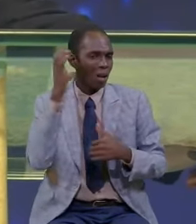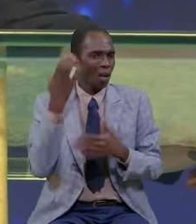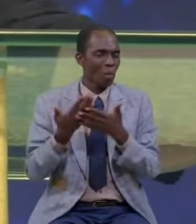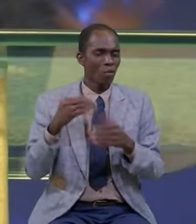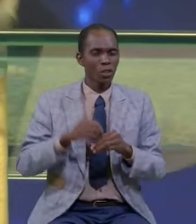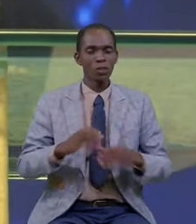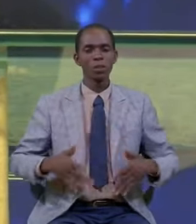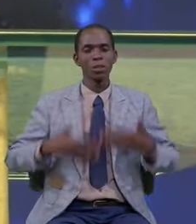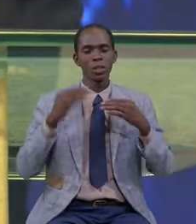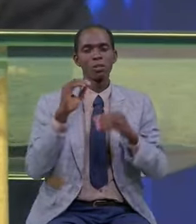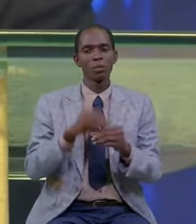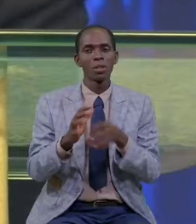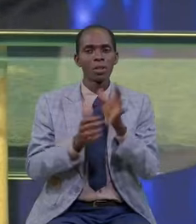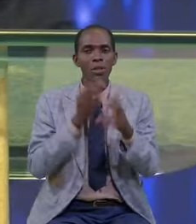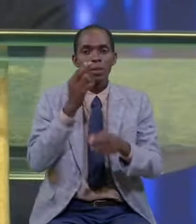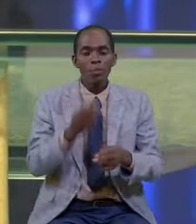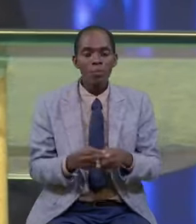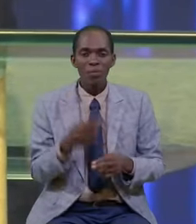de Jésus-Christ.